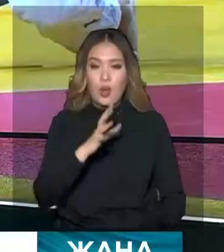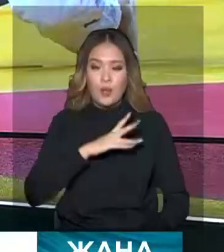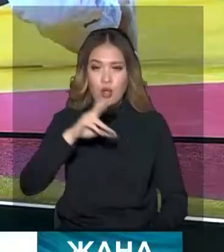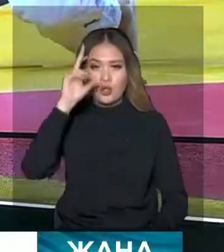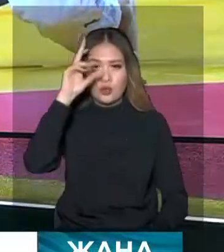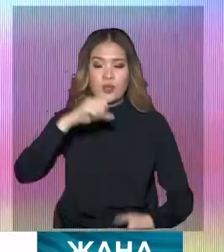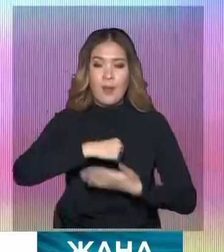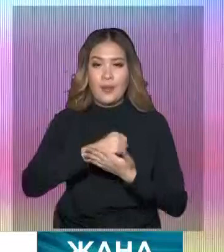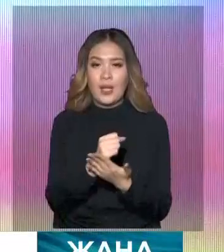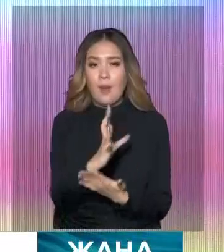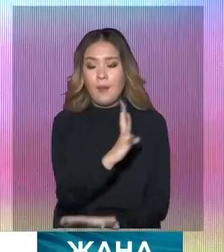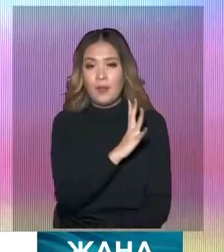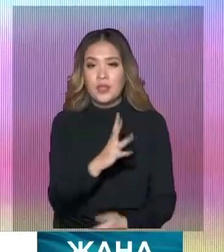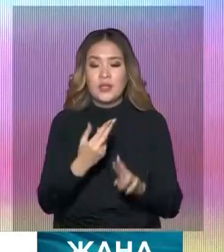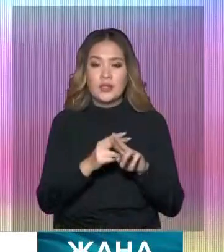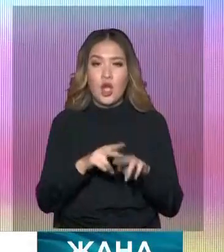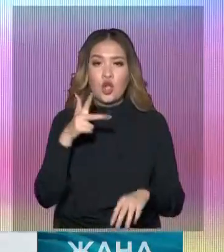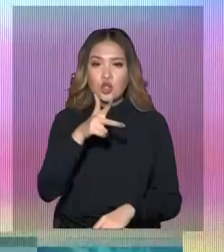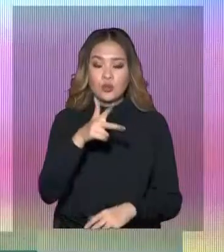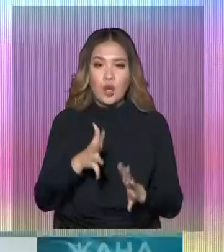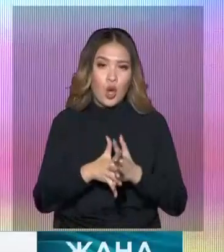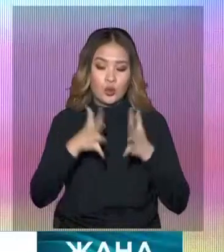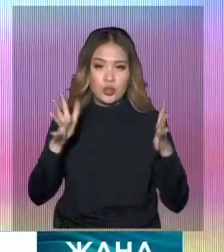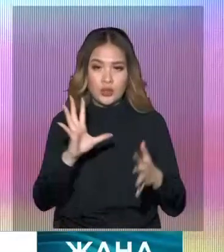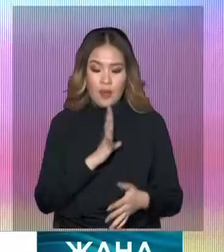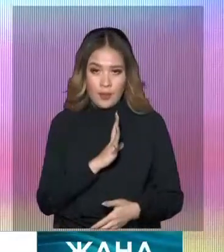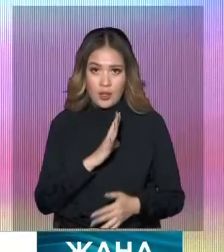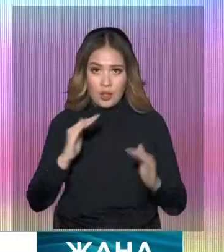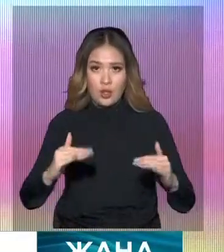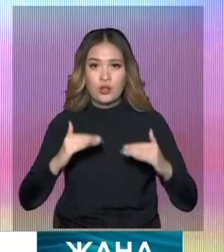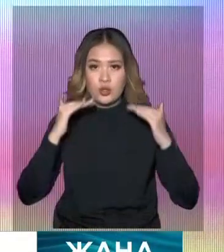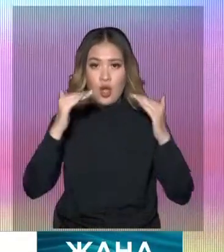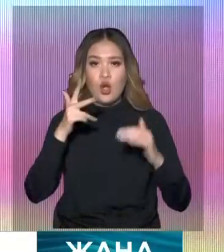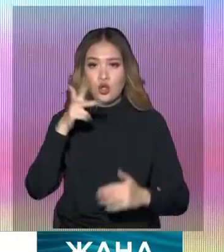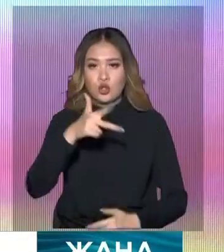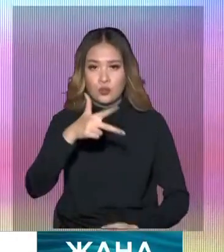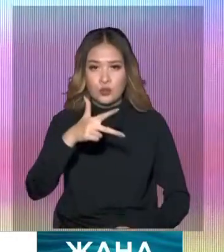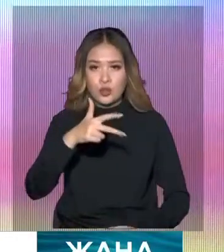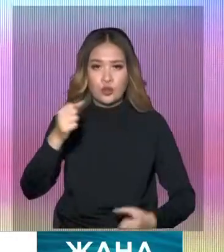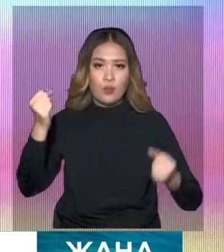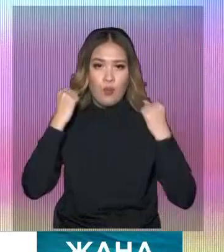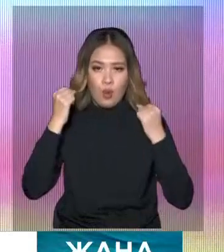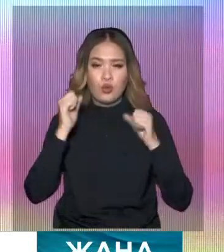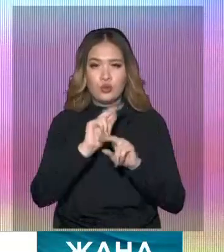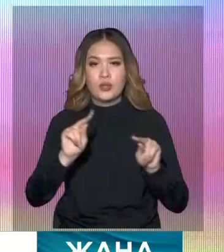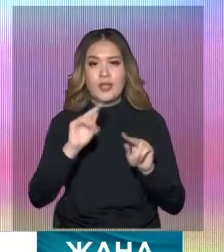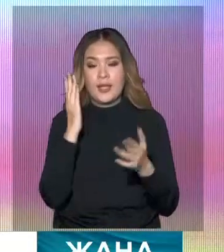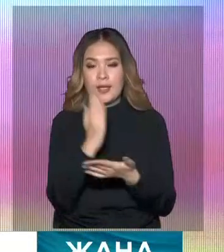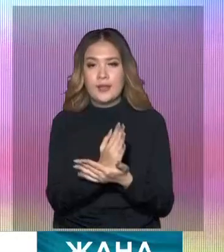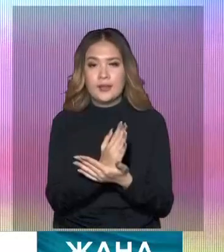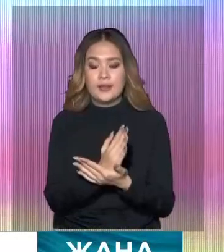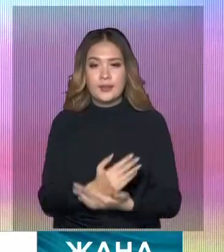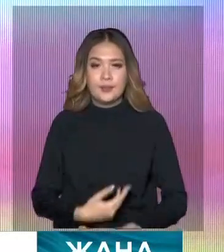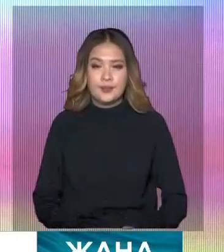қаулысымен бекітілген болатын. Соны 3000-ға көтердік. Қазіргі таңда 3000 спорттық нұсқаушылар бар.